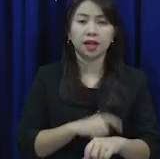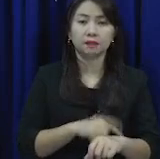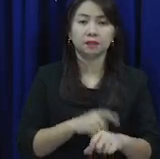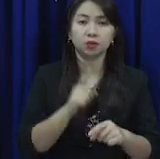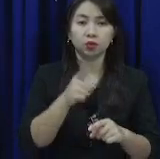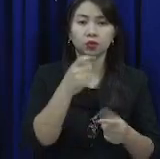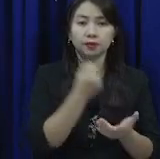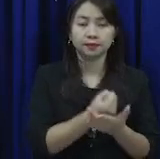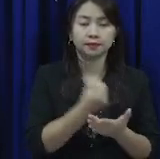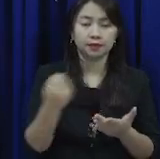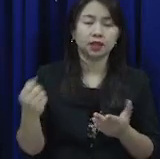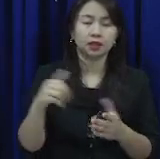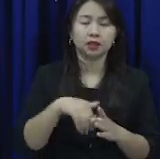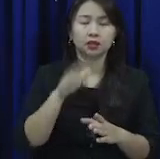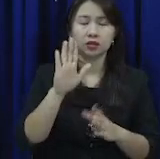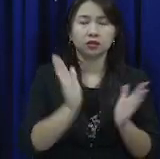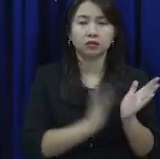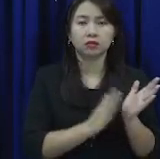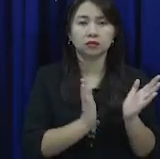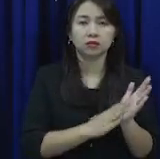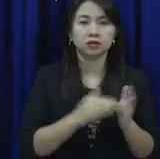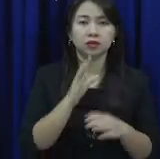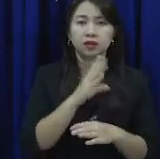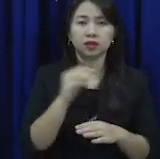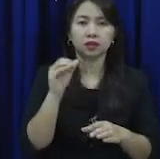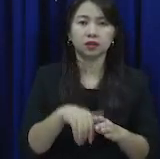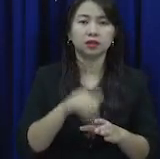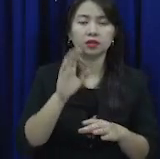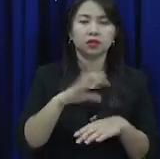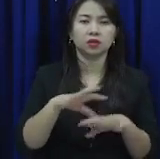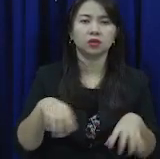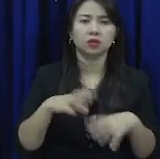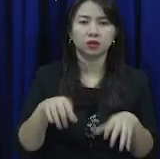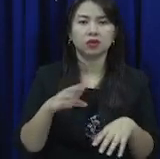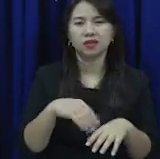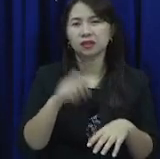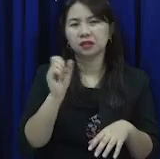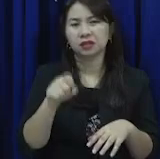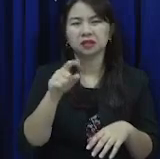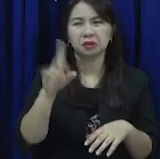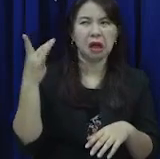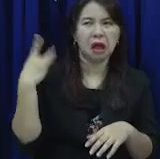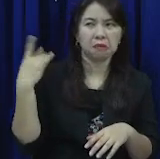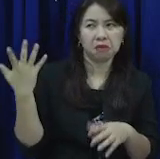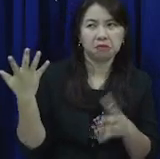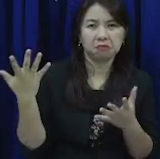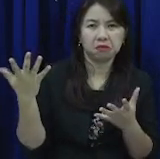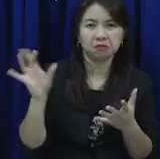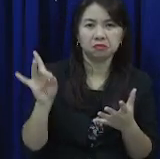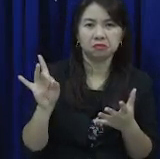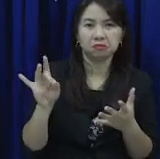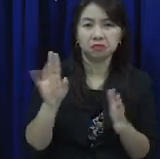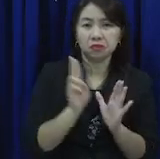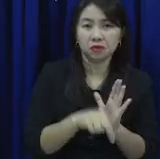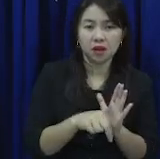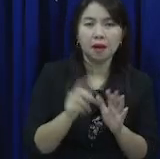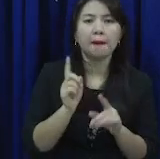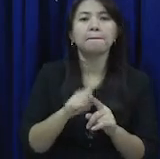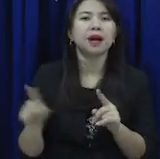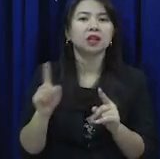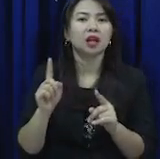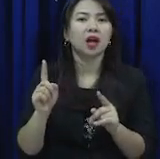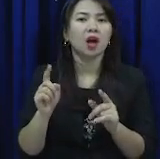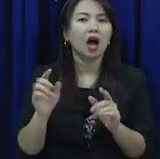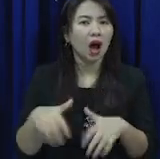Yeah Ilang oras ka sa opisina mo 8 hours nag-oovertime ka pa ki Ilang oras ka sa